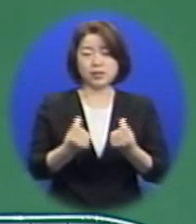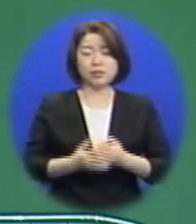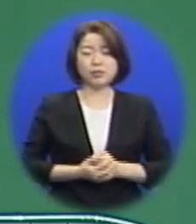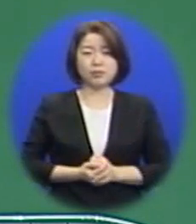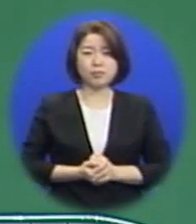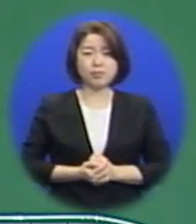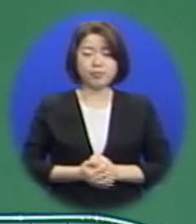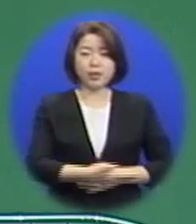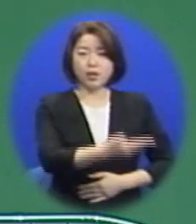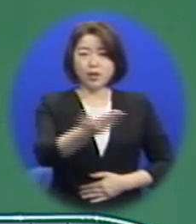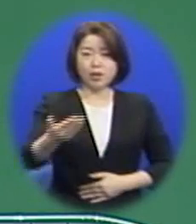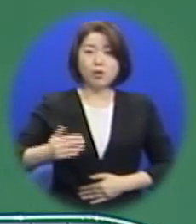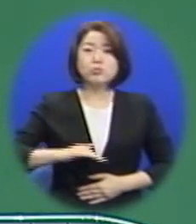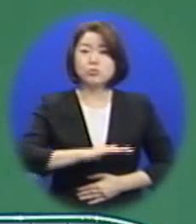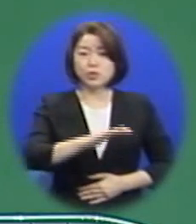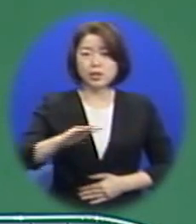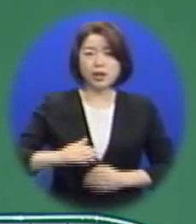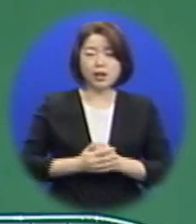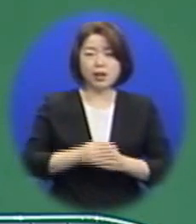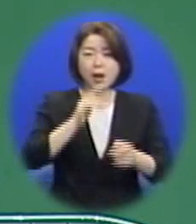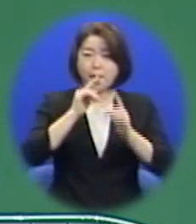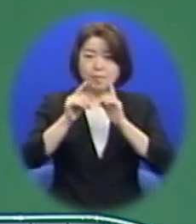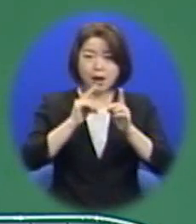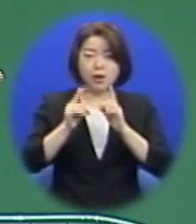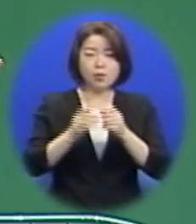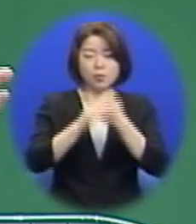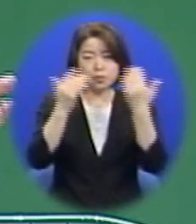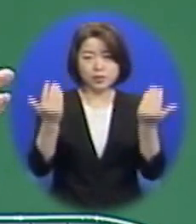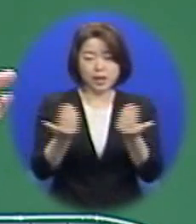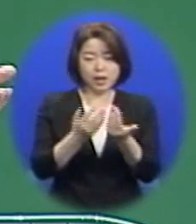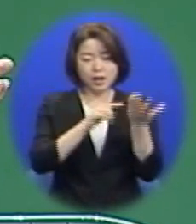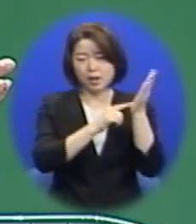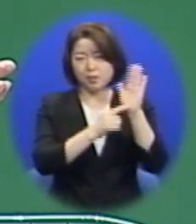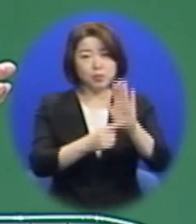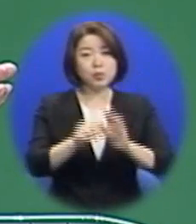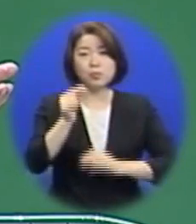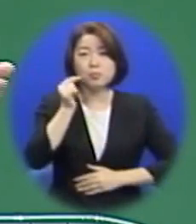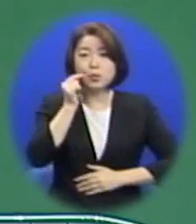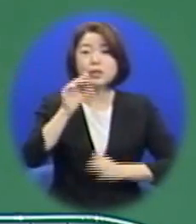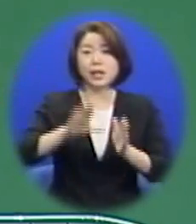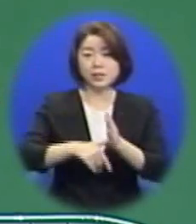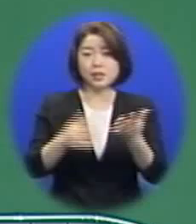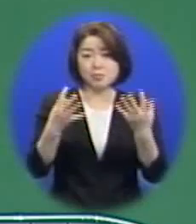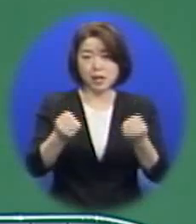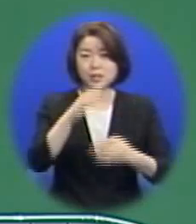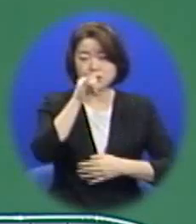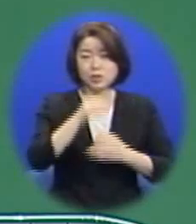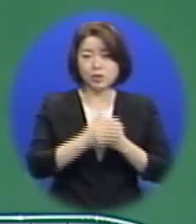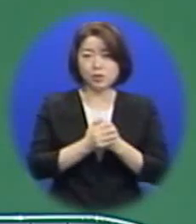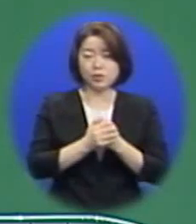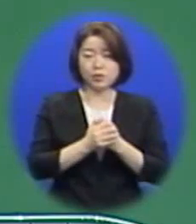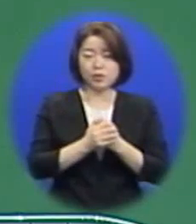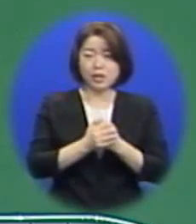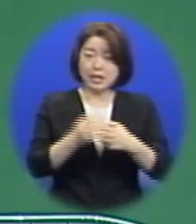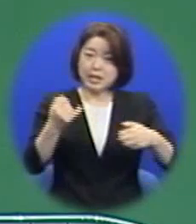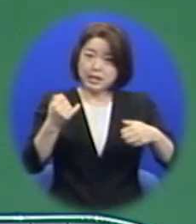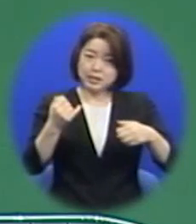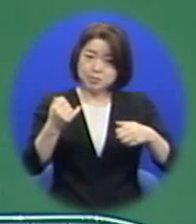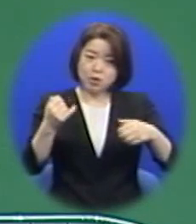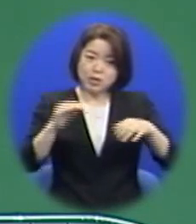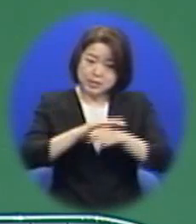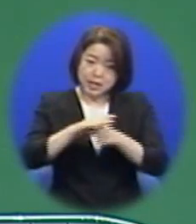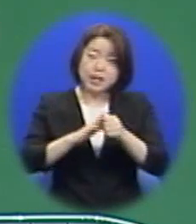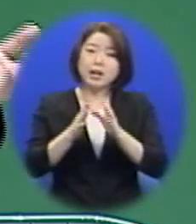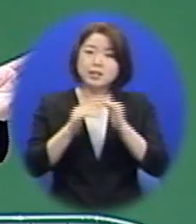여러분, 우리가 말로 정말 다 표현 못할 때가 있잖아요. 예를 들면 연인들끼리 사이에